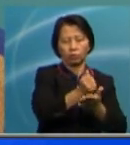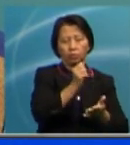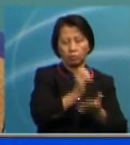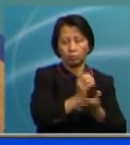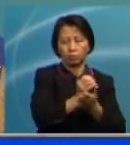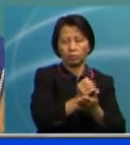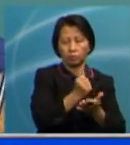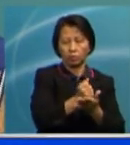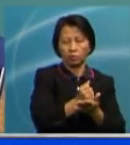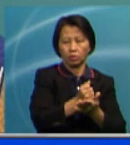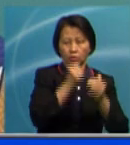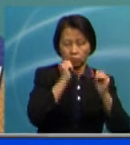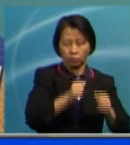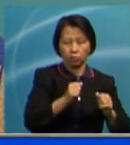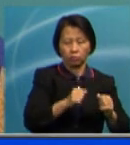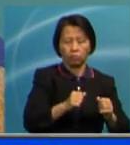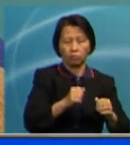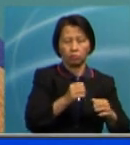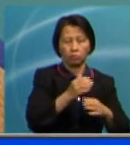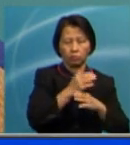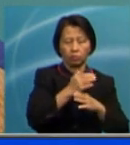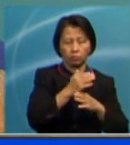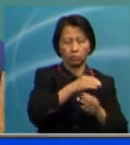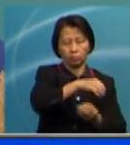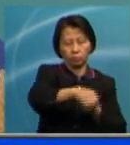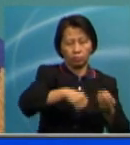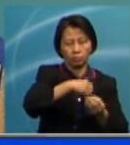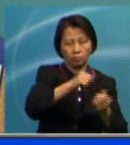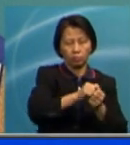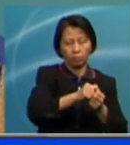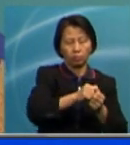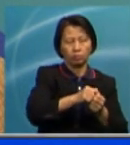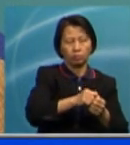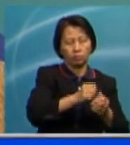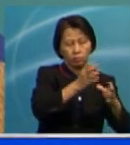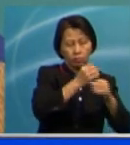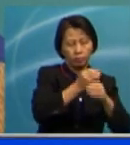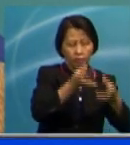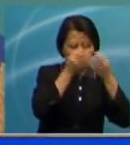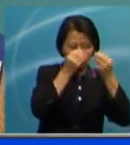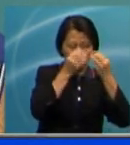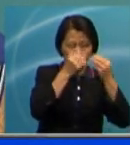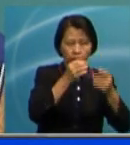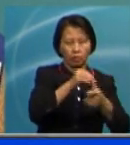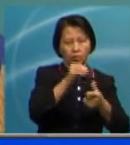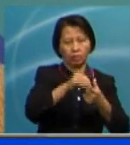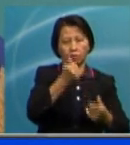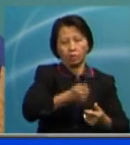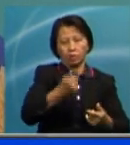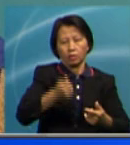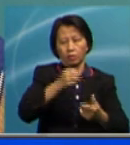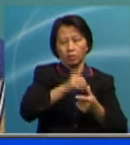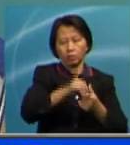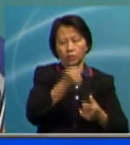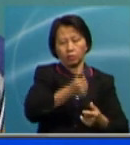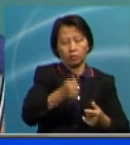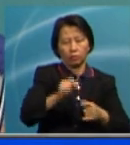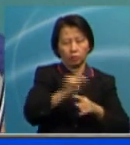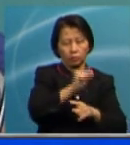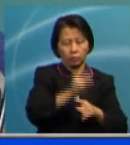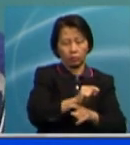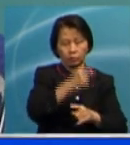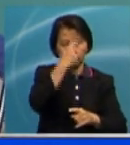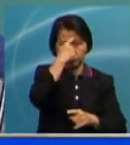e data sharing information sharing mengenai data satelit ataupun peralatan-peralatan ataupun aset yang digunakan